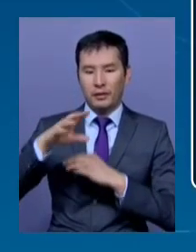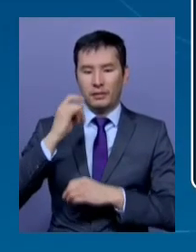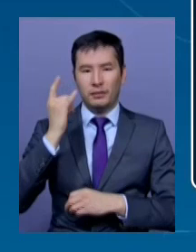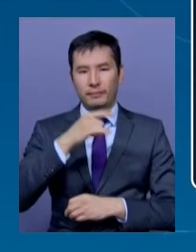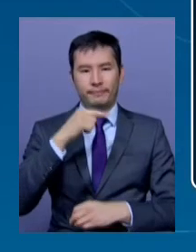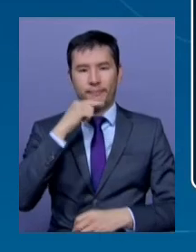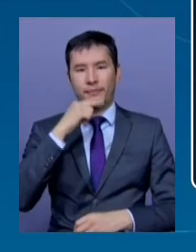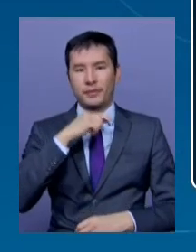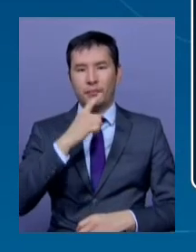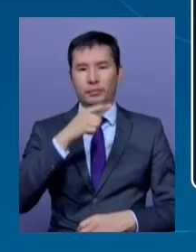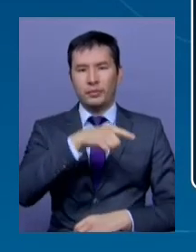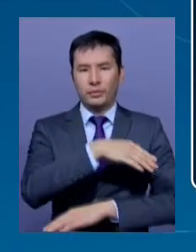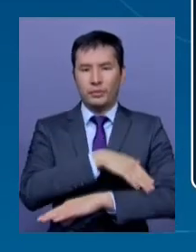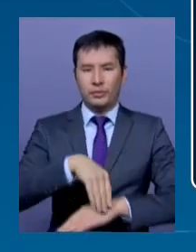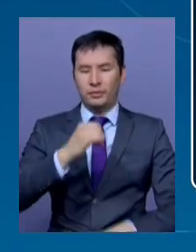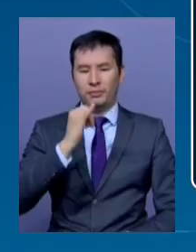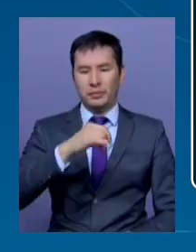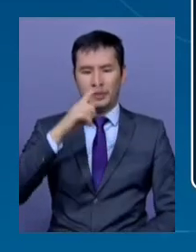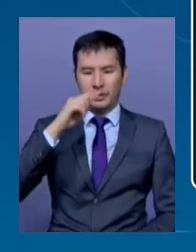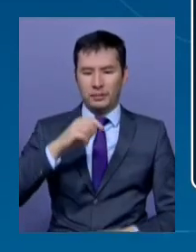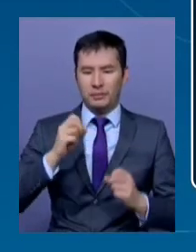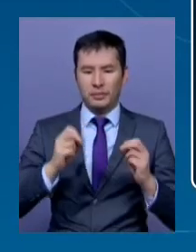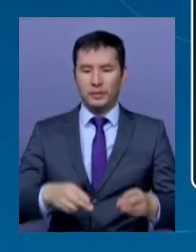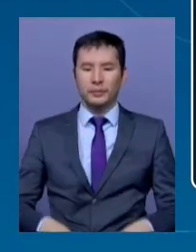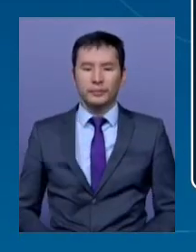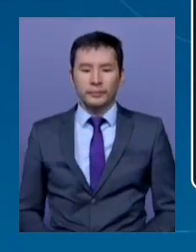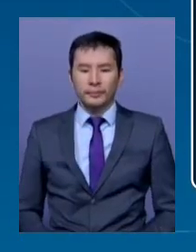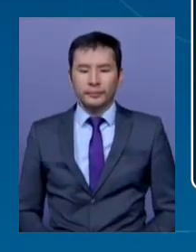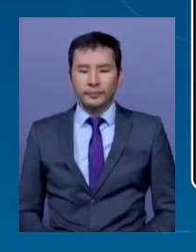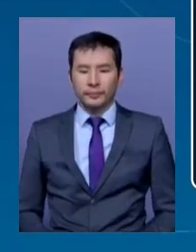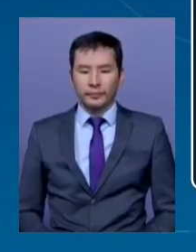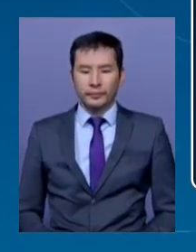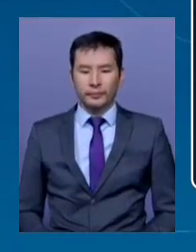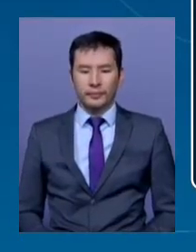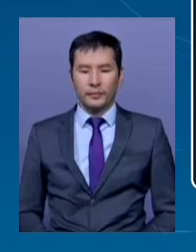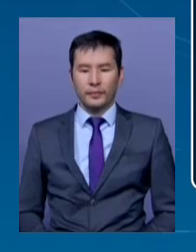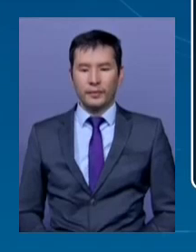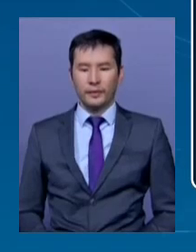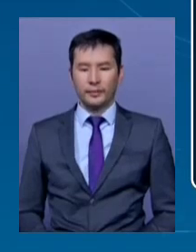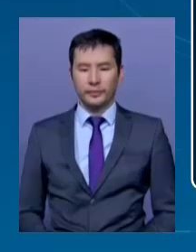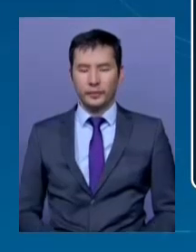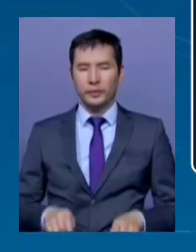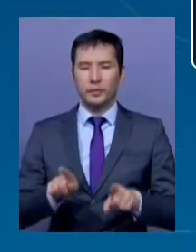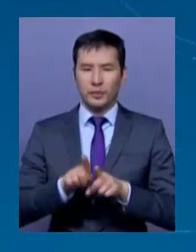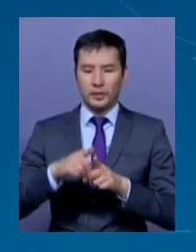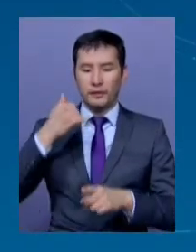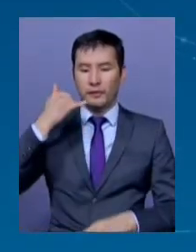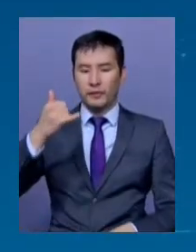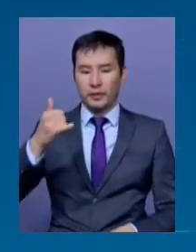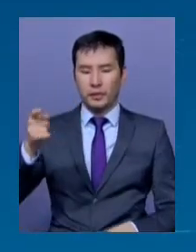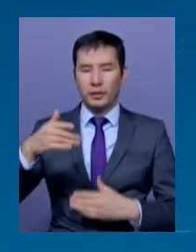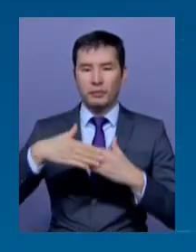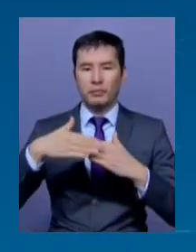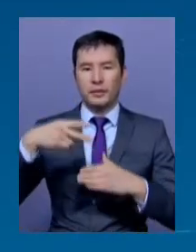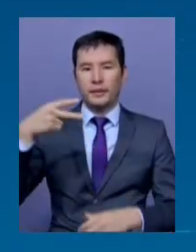жұмды. Жалпы пандемия басталғалы 107590 адам коронавирус жұқтырып, 1715 отандасымыз індеттің құрбаны